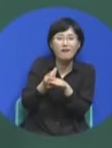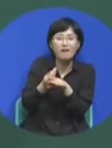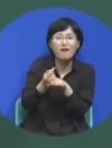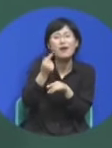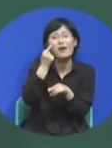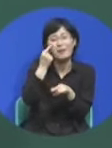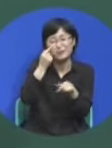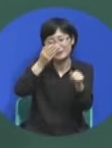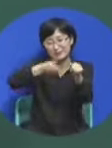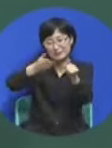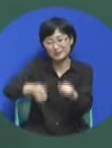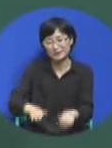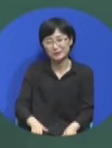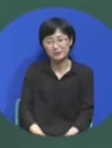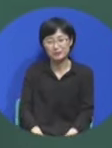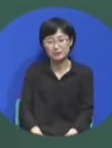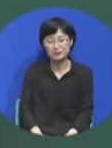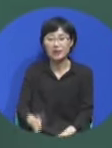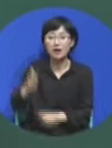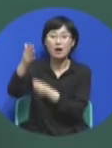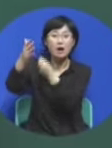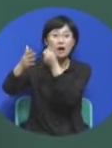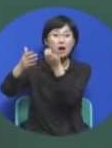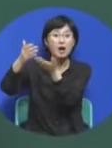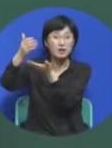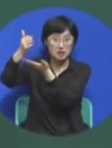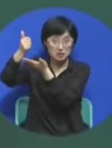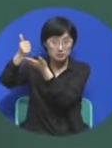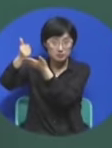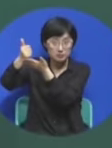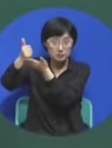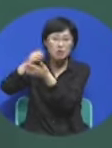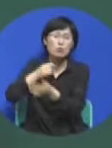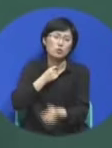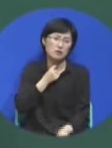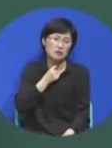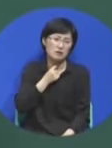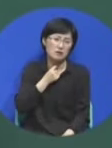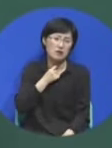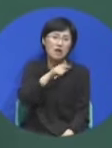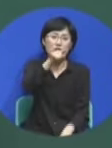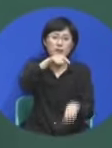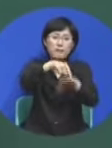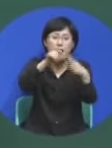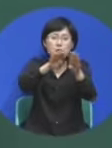大大敞开心门，在话语面前做出回应，该有多好。 저와 여러분을 향하여 하나님은 그렇게 여러분 우리가 반응하기를 원하세요.